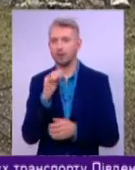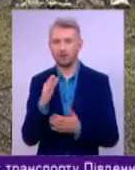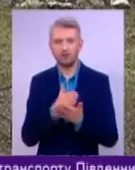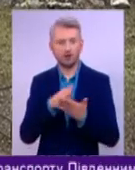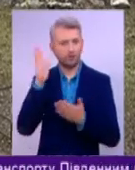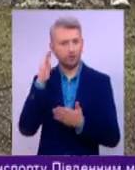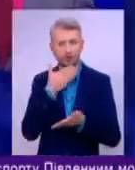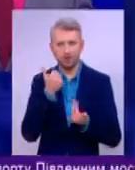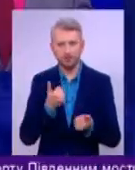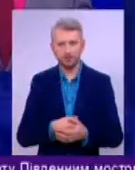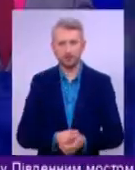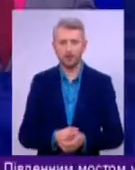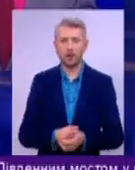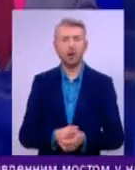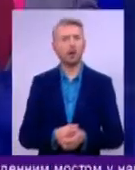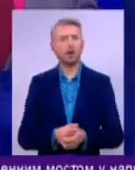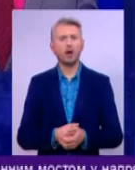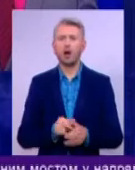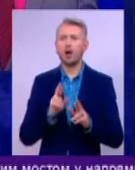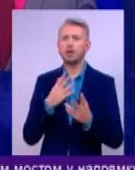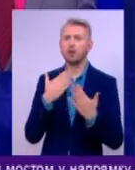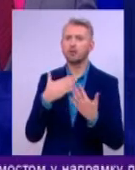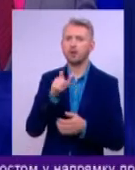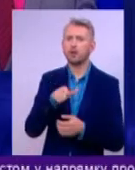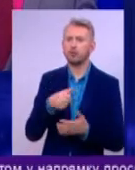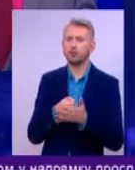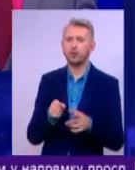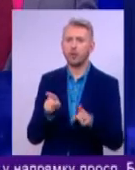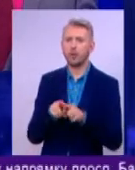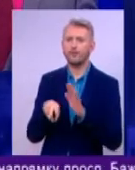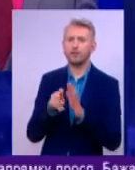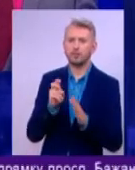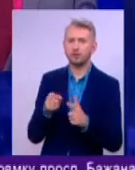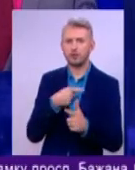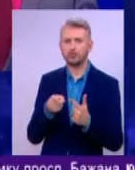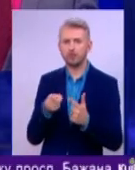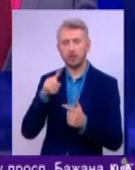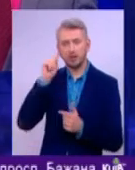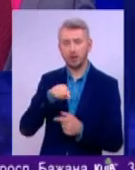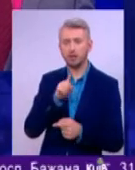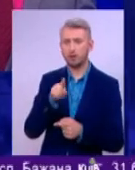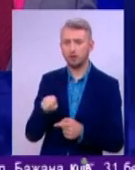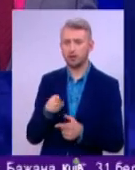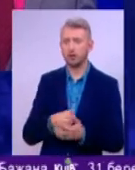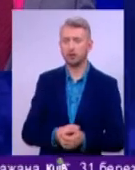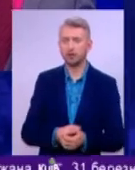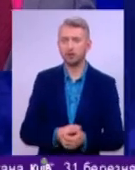води. Олексо. А як, Тарас, а як ставляться люди до такого відімкнення і чи знали вони про нього?